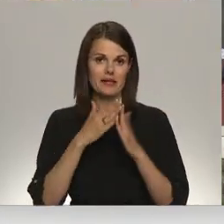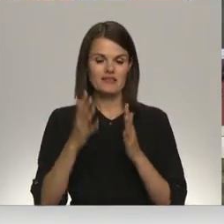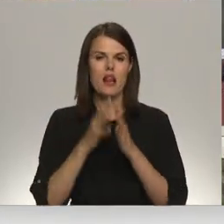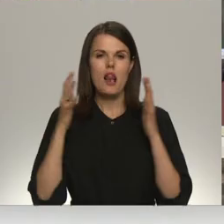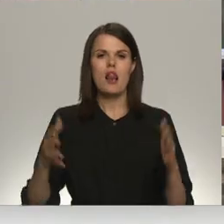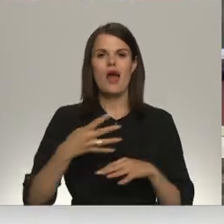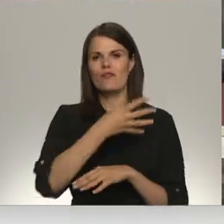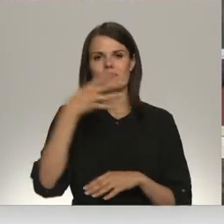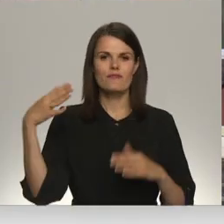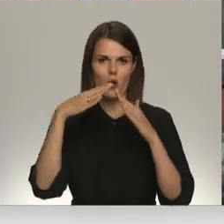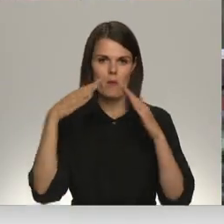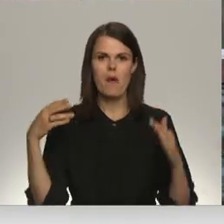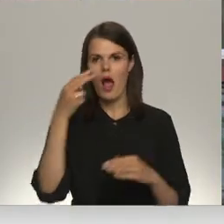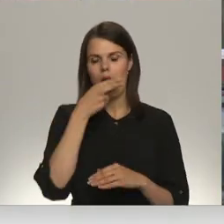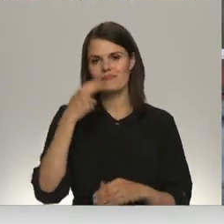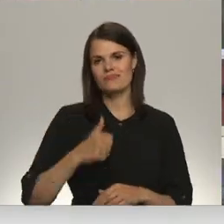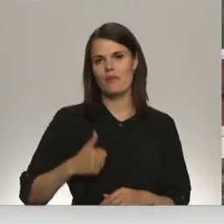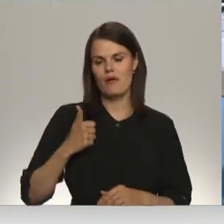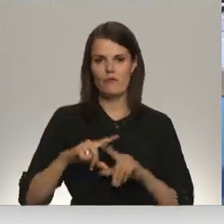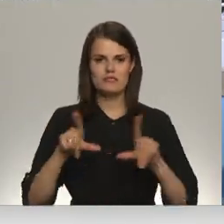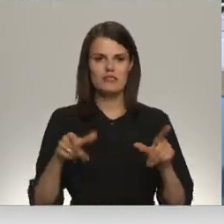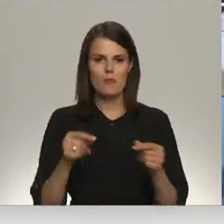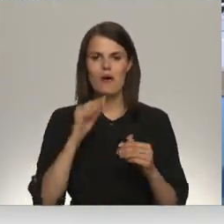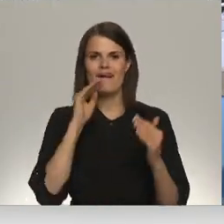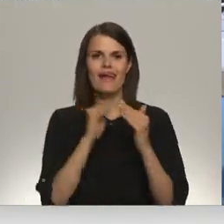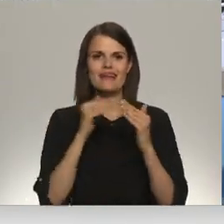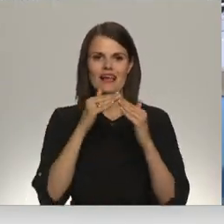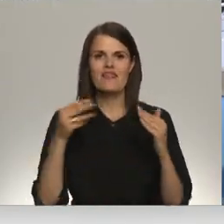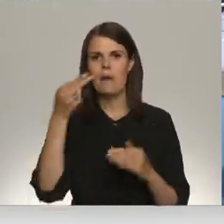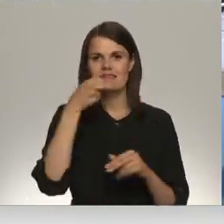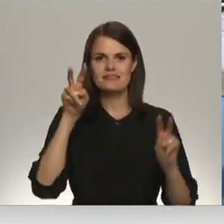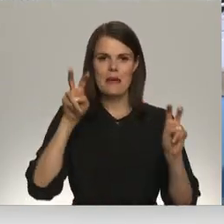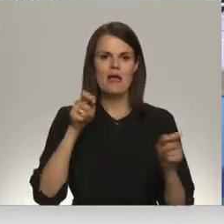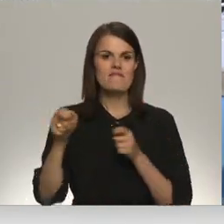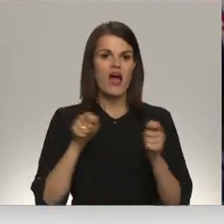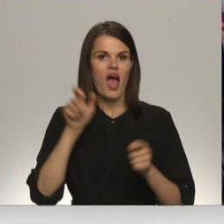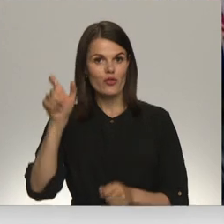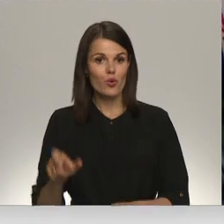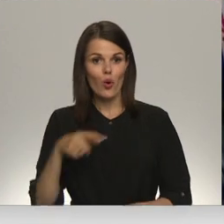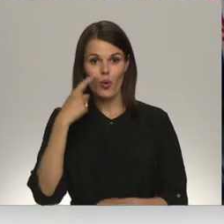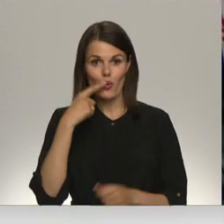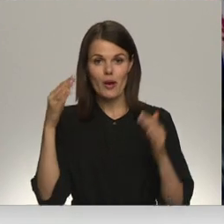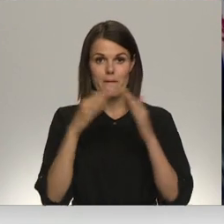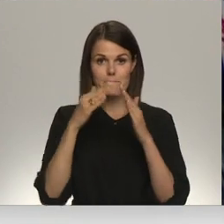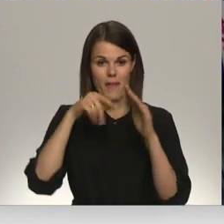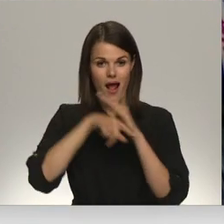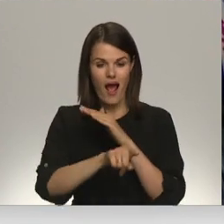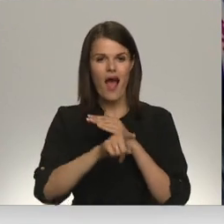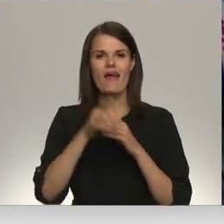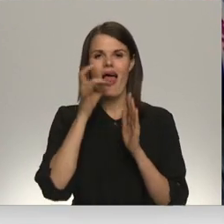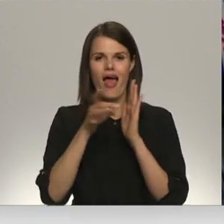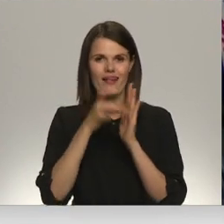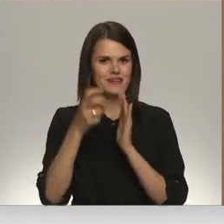lielākā daudzdzīvokļu māju apsaimniekošanas uzņēmuma Rēzeknes namsaimnieks vadītājs norāda, ka mājās esošie tīkli